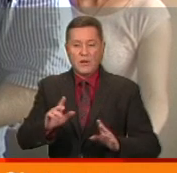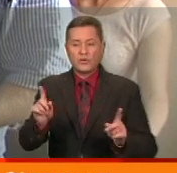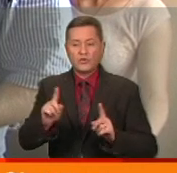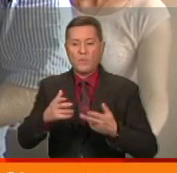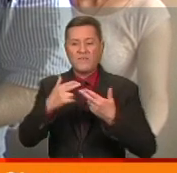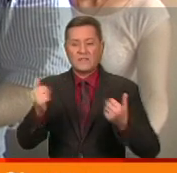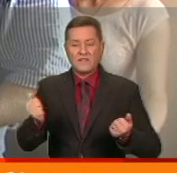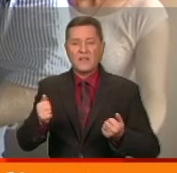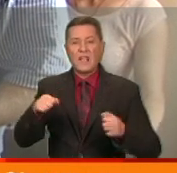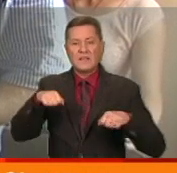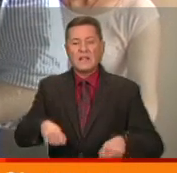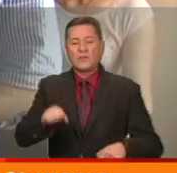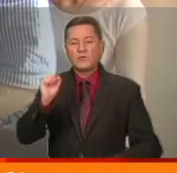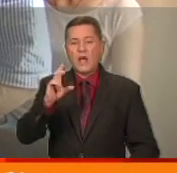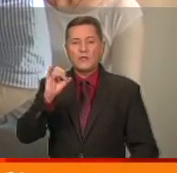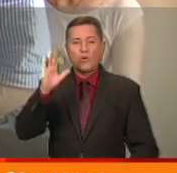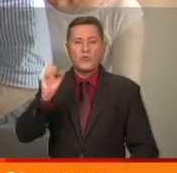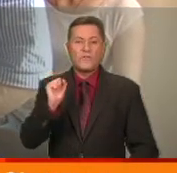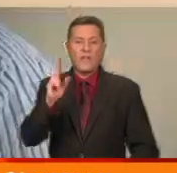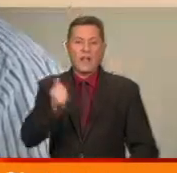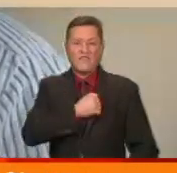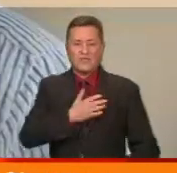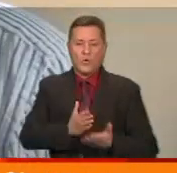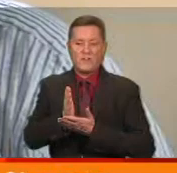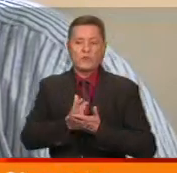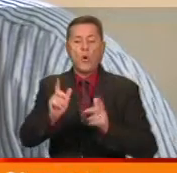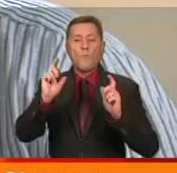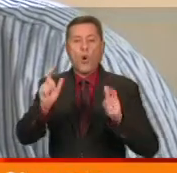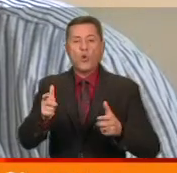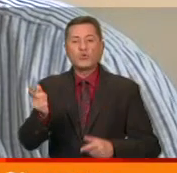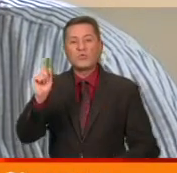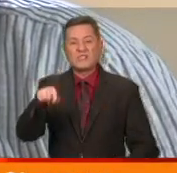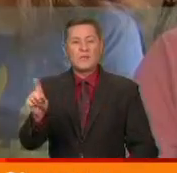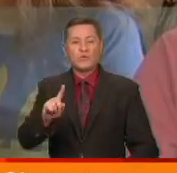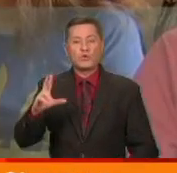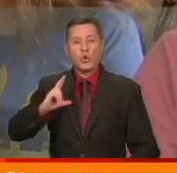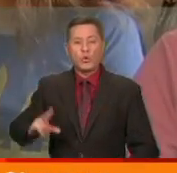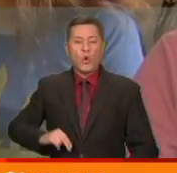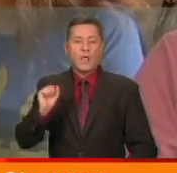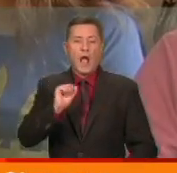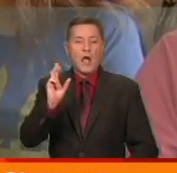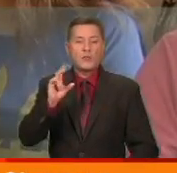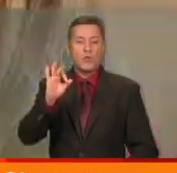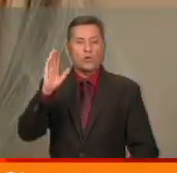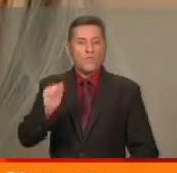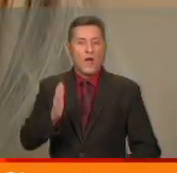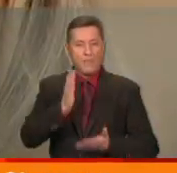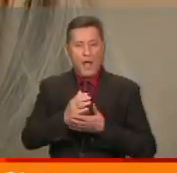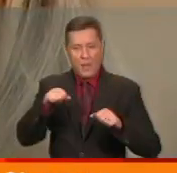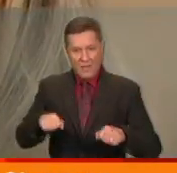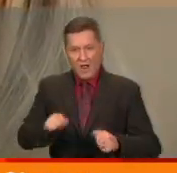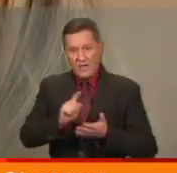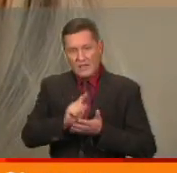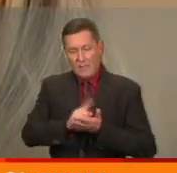статусу Антонова Вадима Віталійовича таким, як військовослужбовця. Погоджується він із тим, що донька Антонова має право на пенсію, а рідні